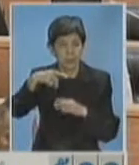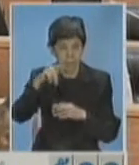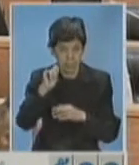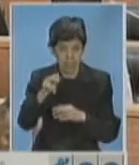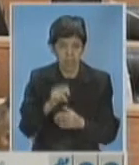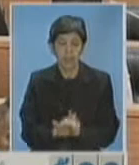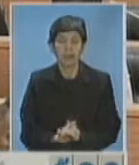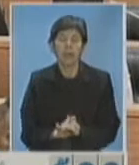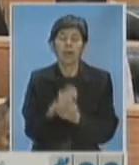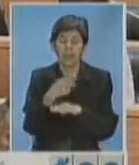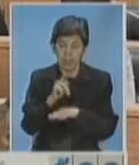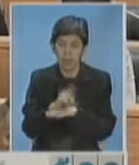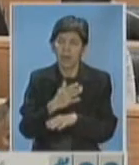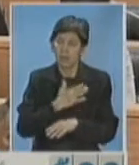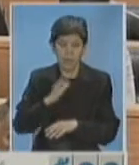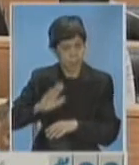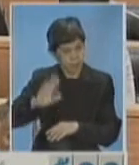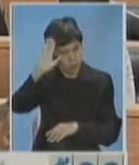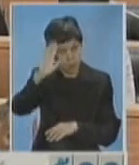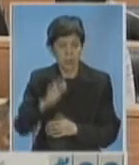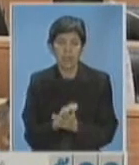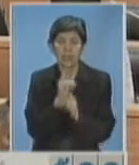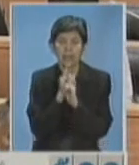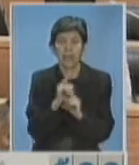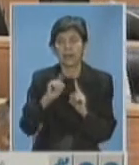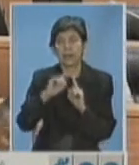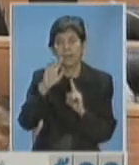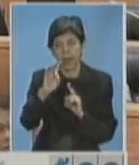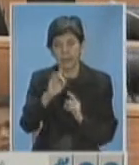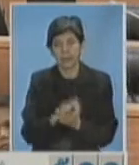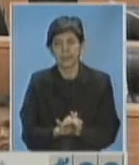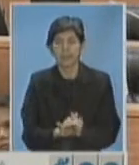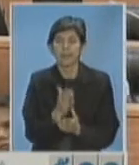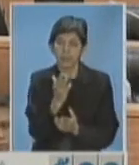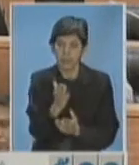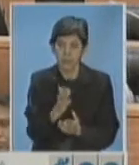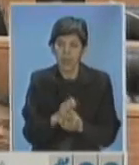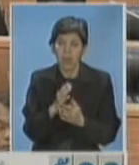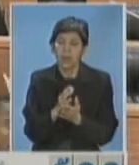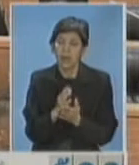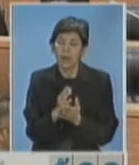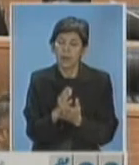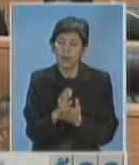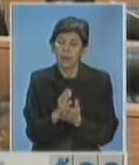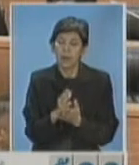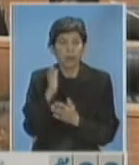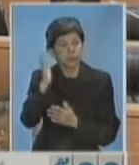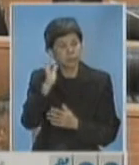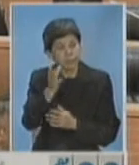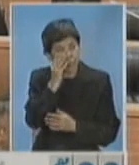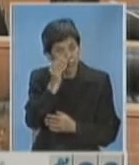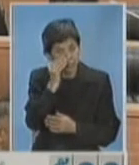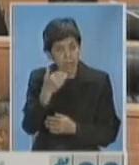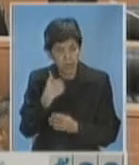ยท่านประธานคะดิฉันขอประท้วงท่านประธานตามข้อ8นะคะเมื่อสักครู่ถ้าท่านผู้ฟังติดต